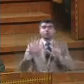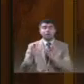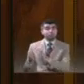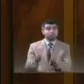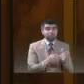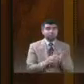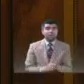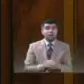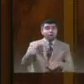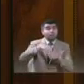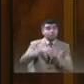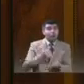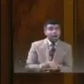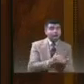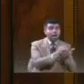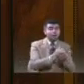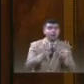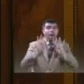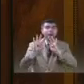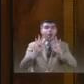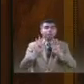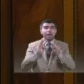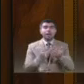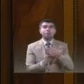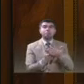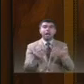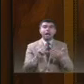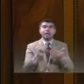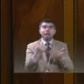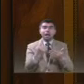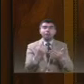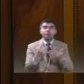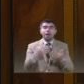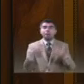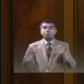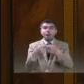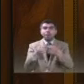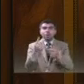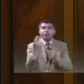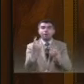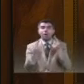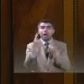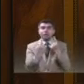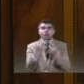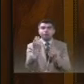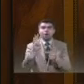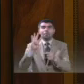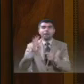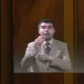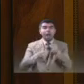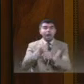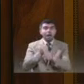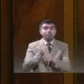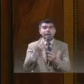تكاليف المقاصة التي بلغت 44.5 مليار درهم في المتوسط السنوي بين 2011 و 2014